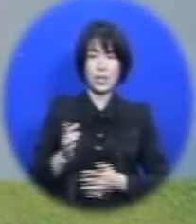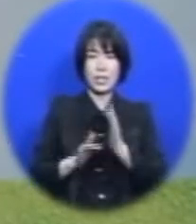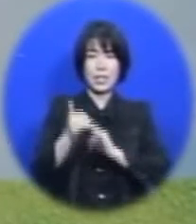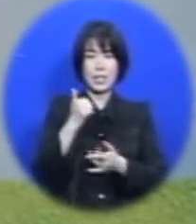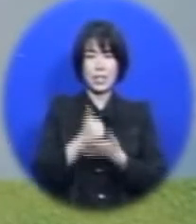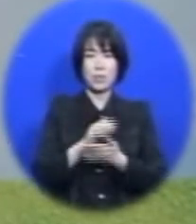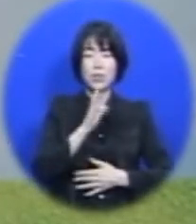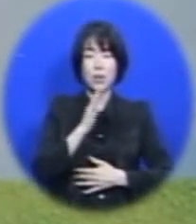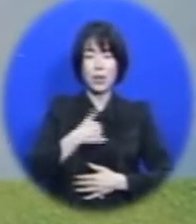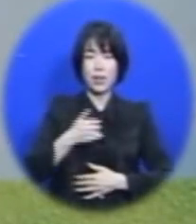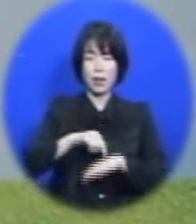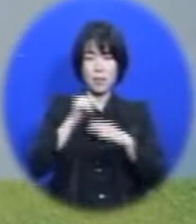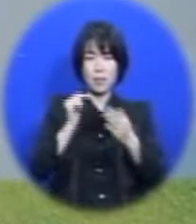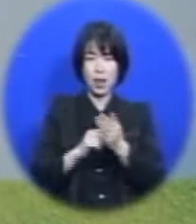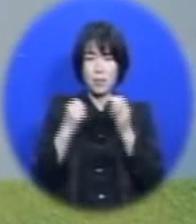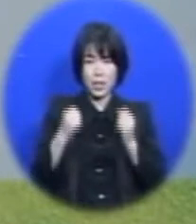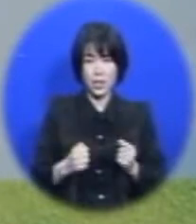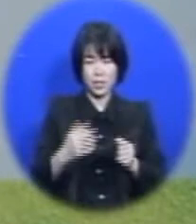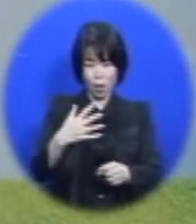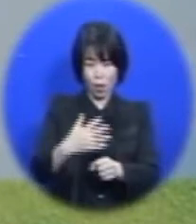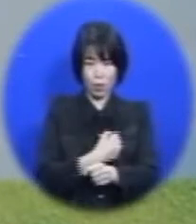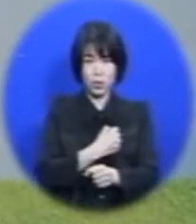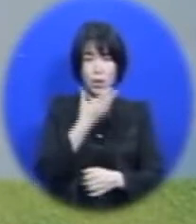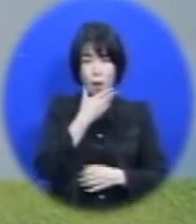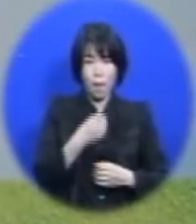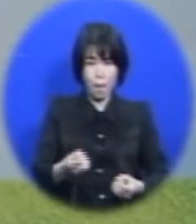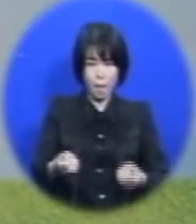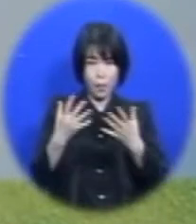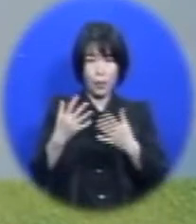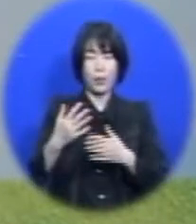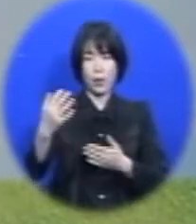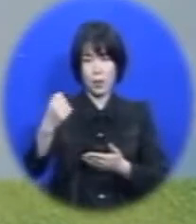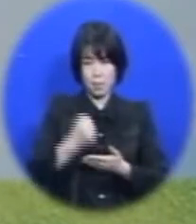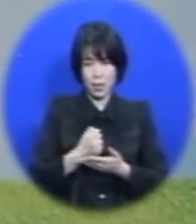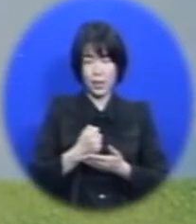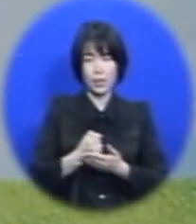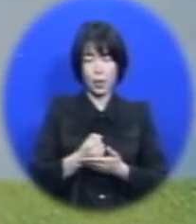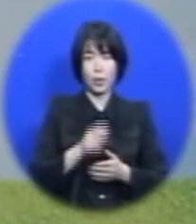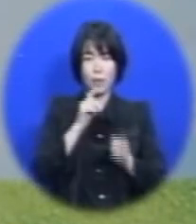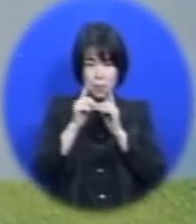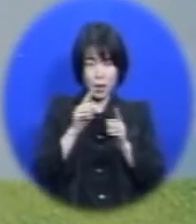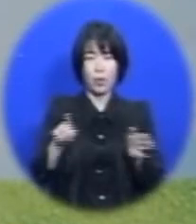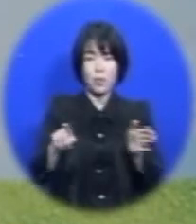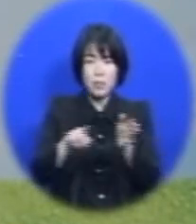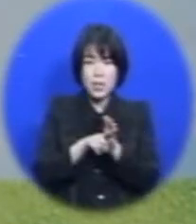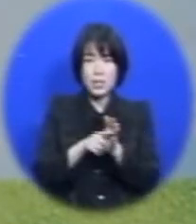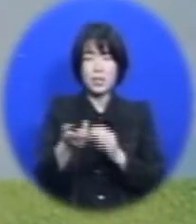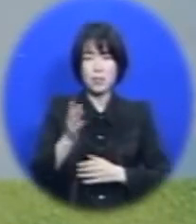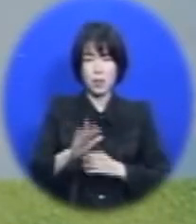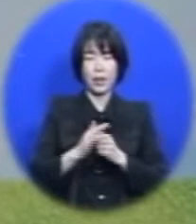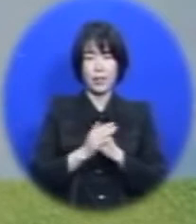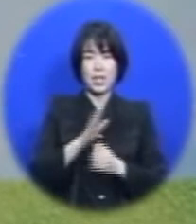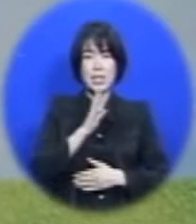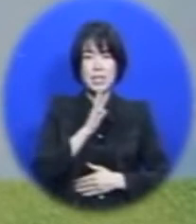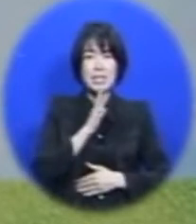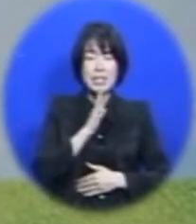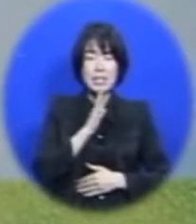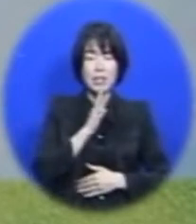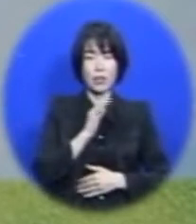내 마음이 계시다고 이 엄청난 축복을 받았다고 말하면서도 믿는다면서도 실제로는